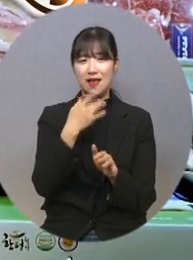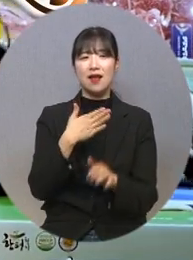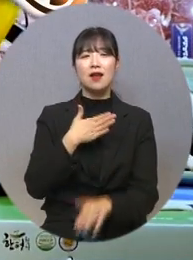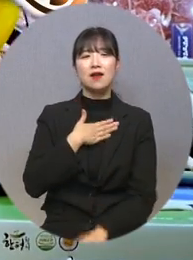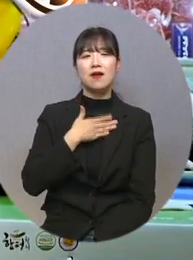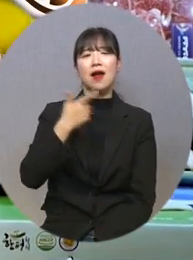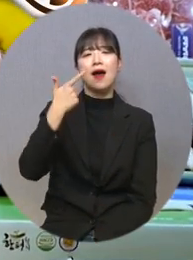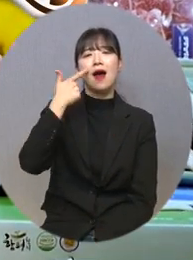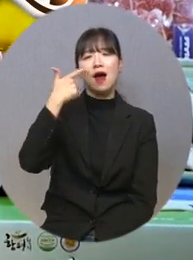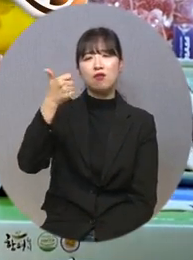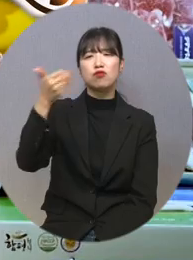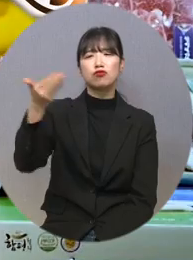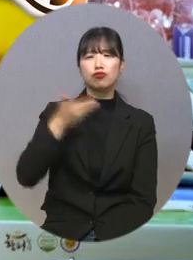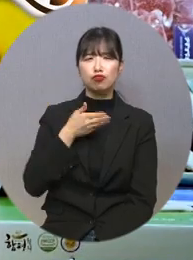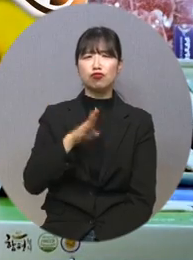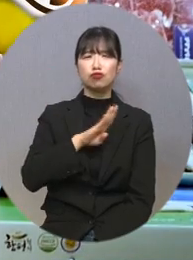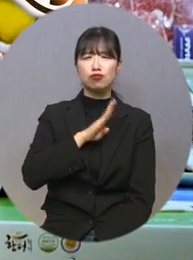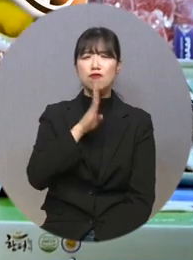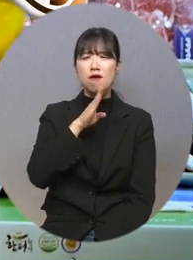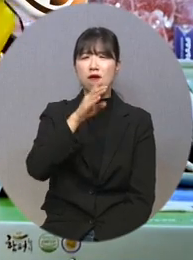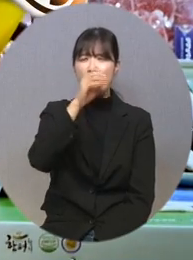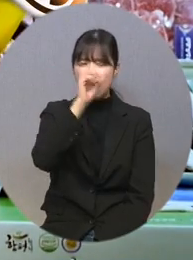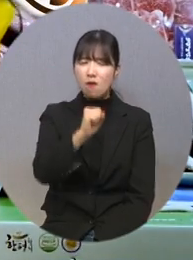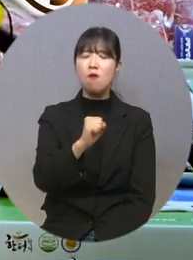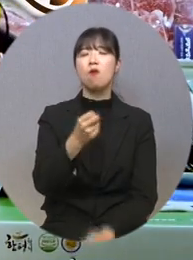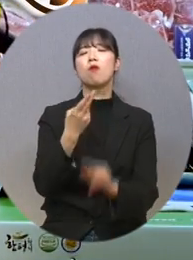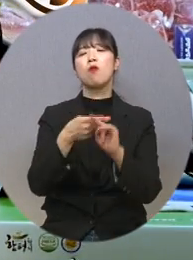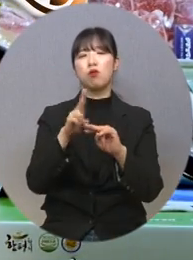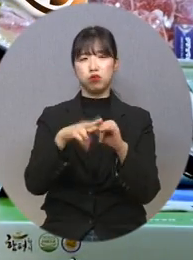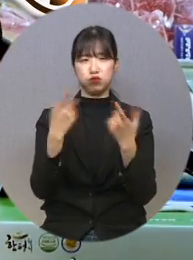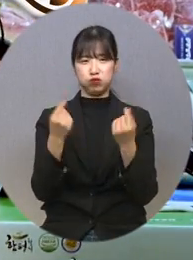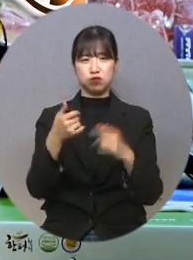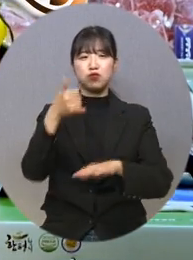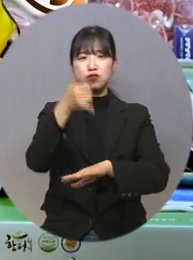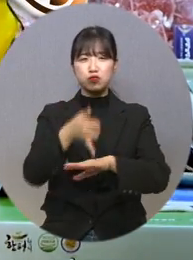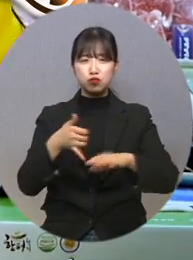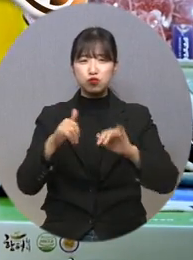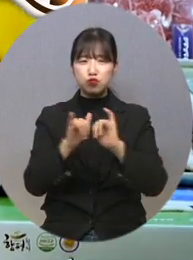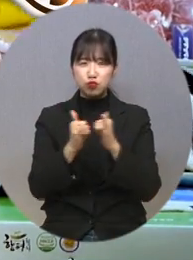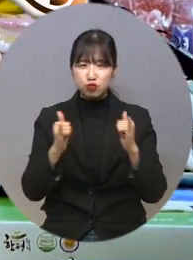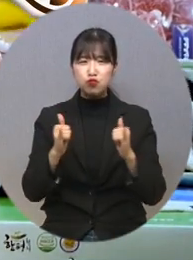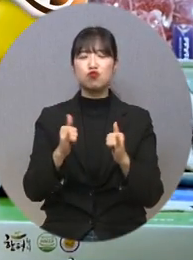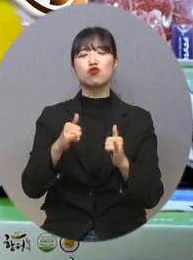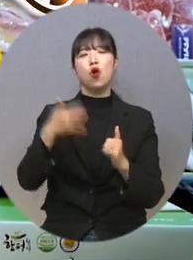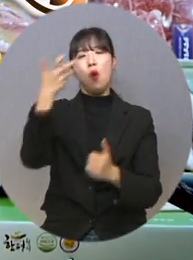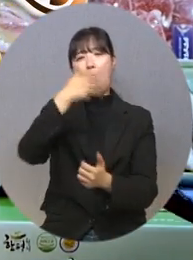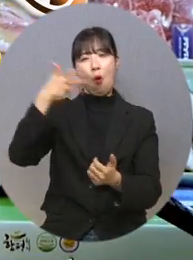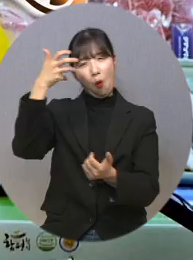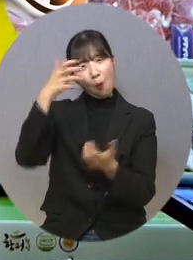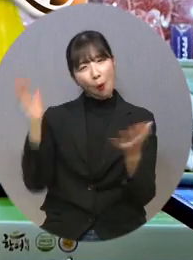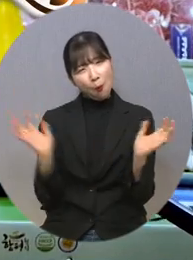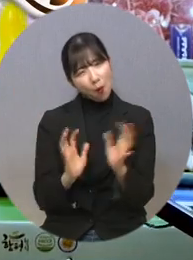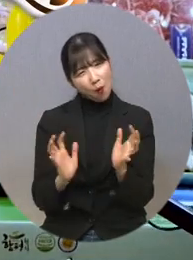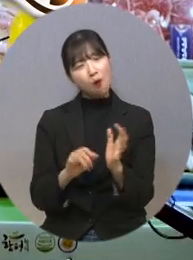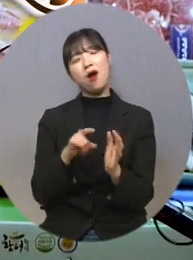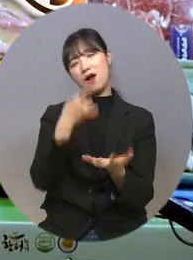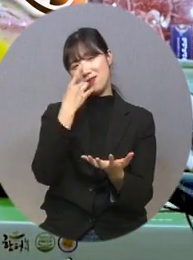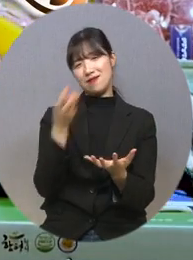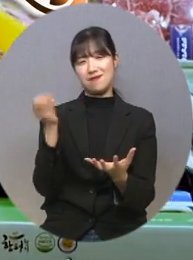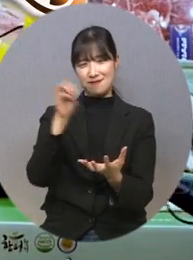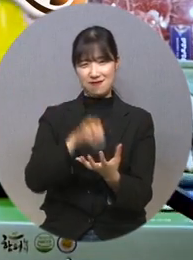우리 아버지가 준 최고의 선물이거든요. 농부의 그 혼을 모아서 여기 쌀을 담았습니다.